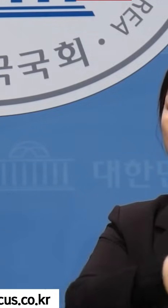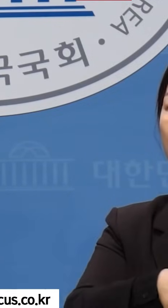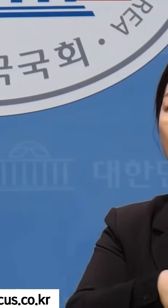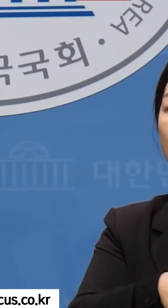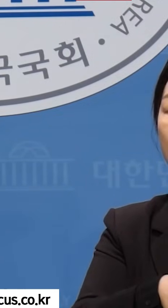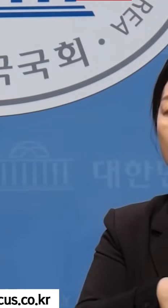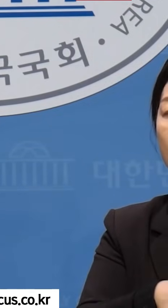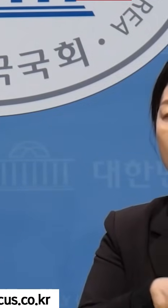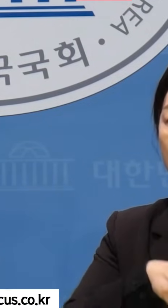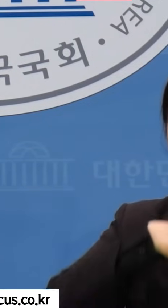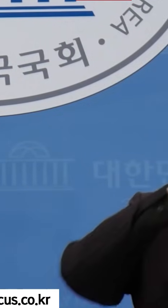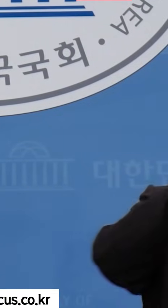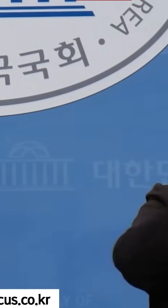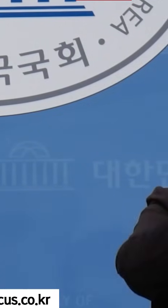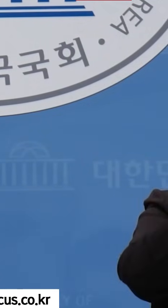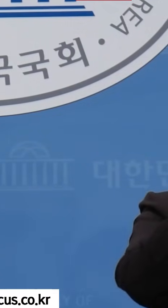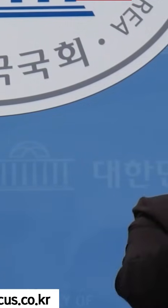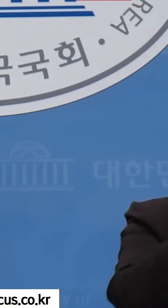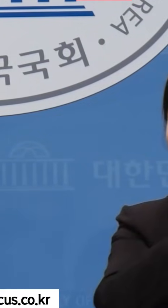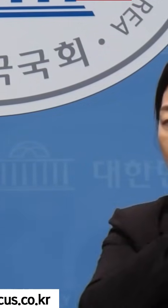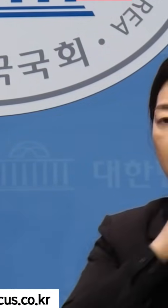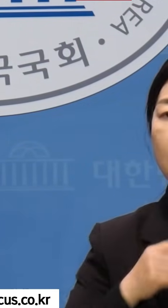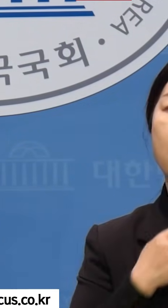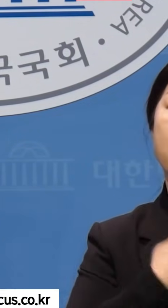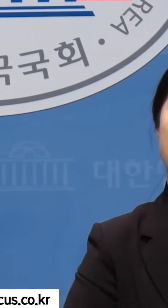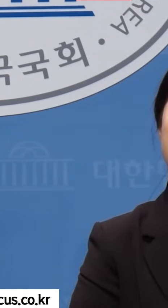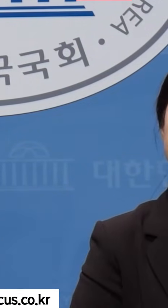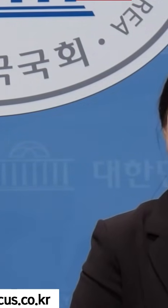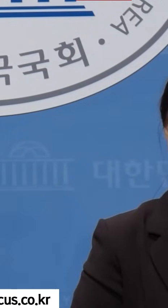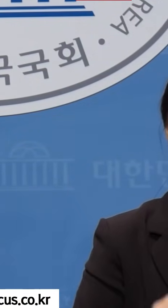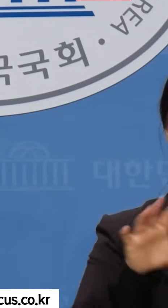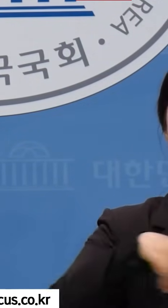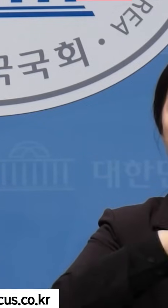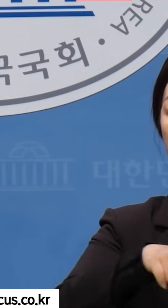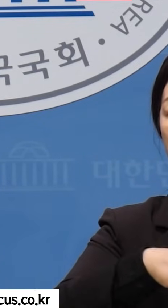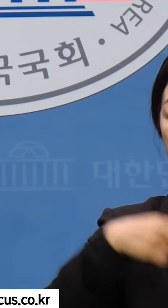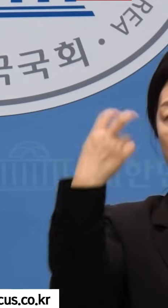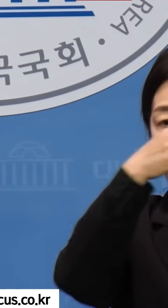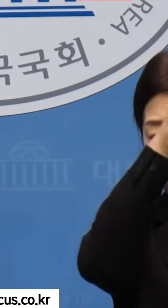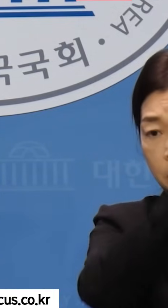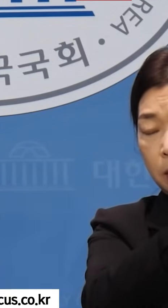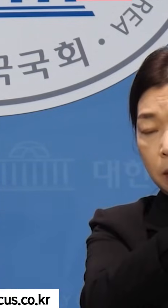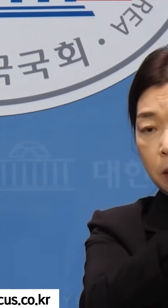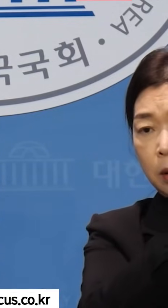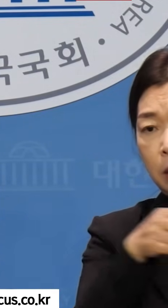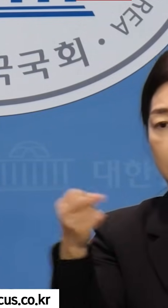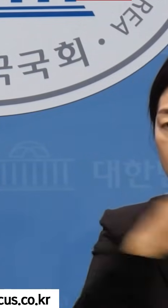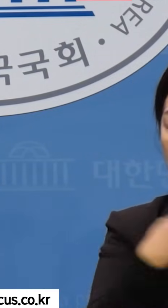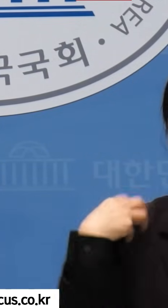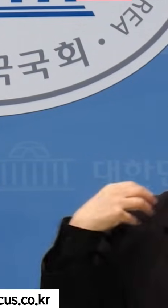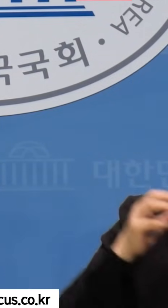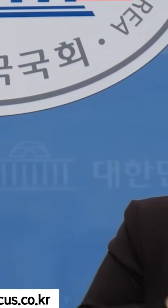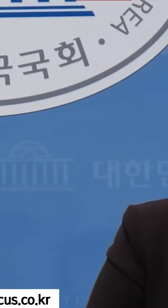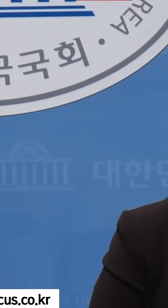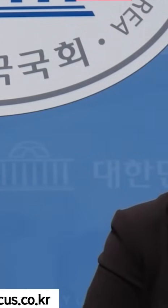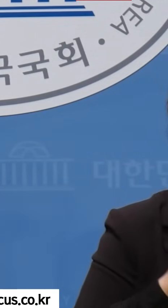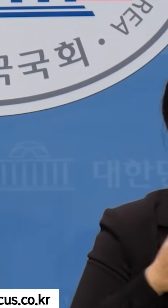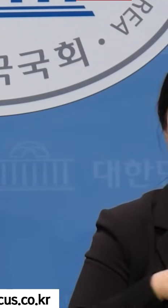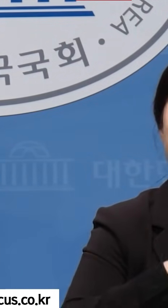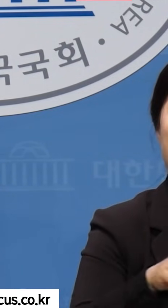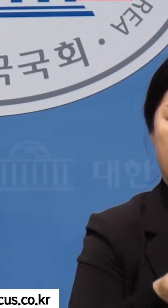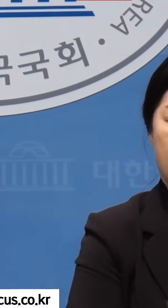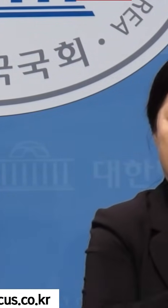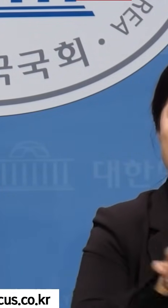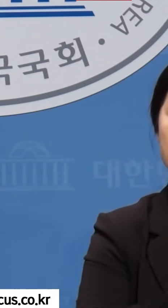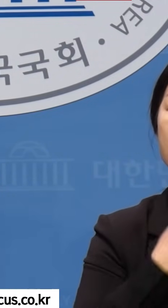편안하게 생활했던 정치검찰이 다시 국정농단 세력 부활에 손을 잡은